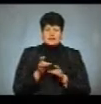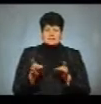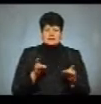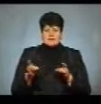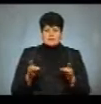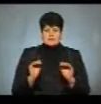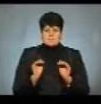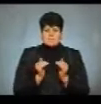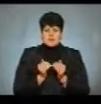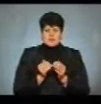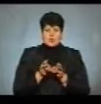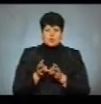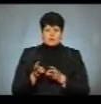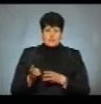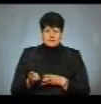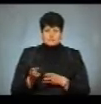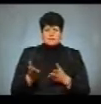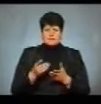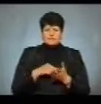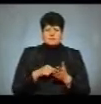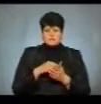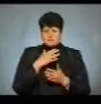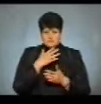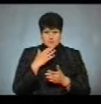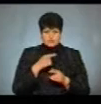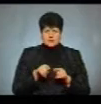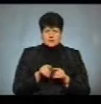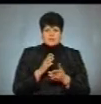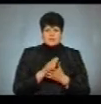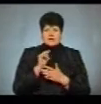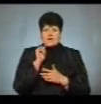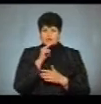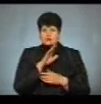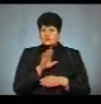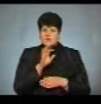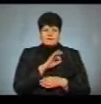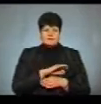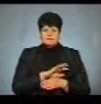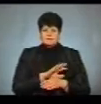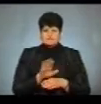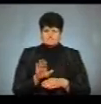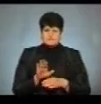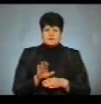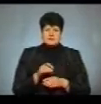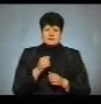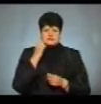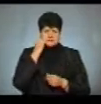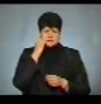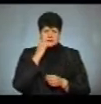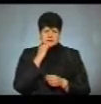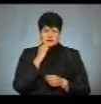малих котелень, яких в місті достатньо багато. Вони економічно неефективні, вони морально застарілі,